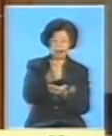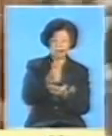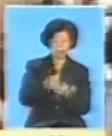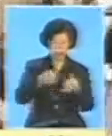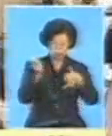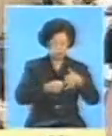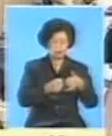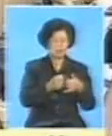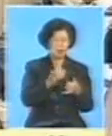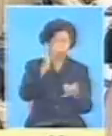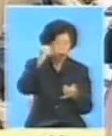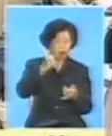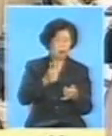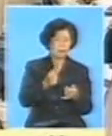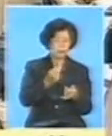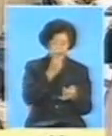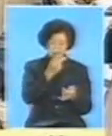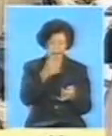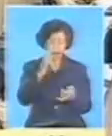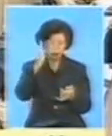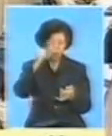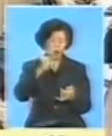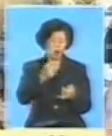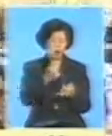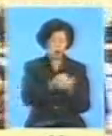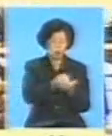ถ้าพ่อรวยมีรายได้เกินแล้วมาขอกู้เนี่ยผมว่าพ่อน่ะผิด